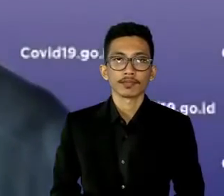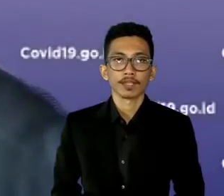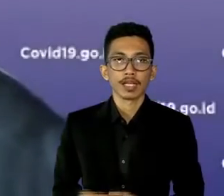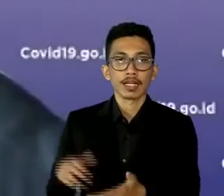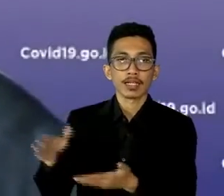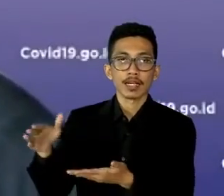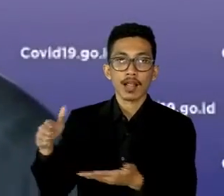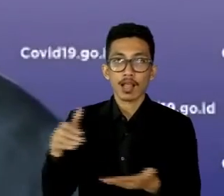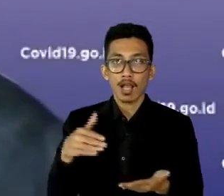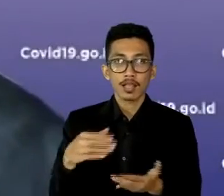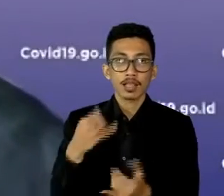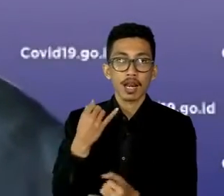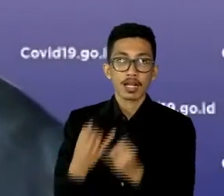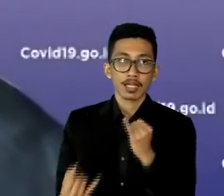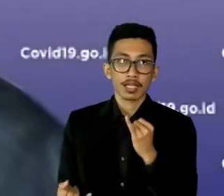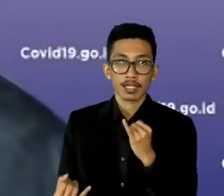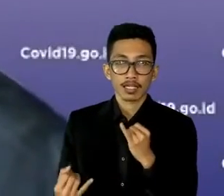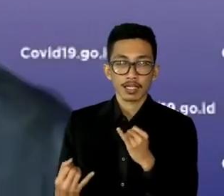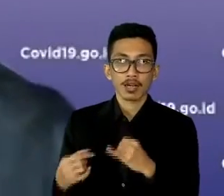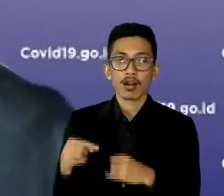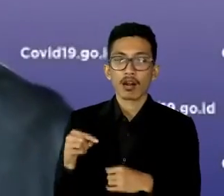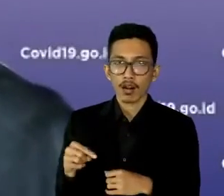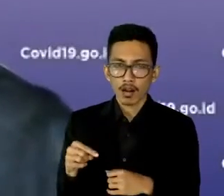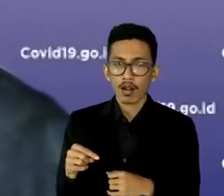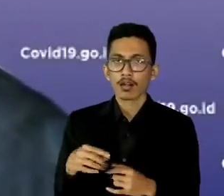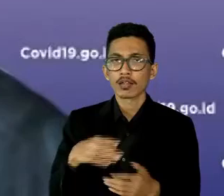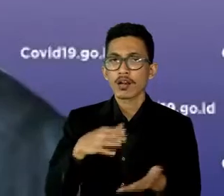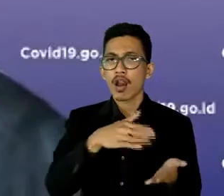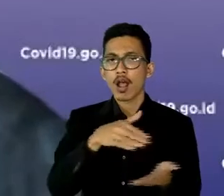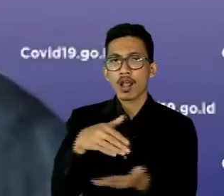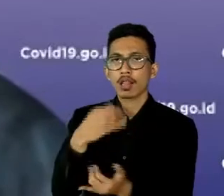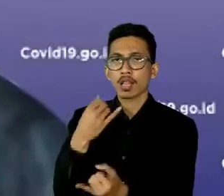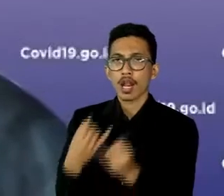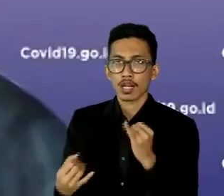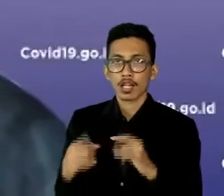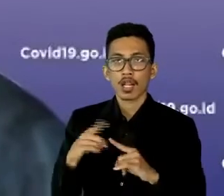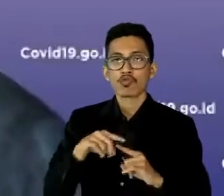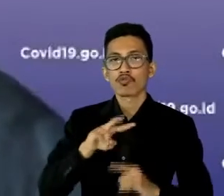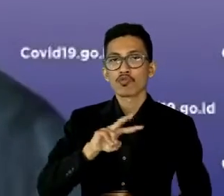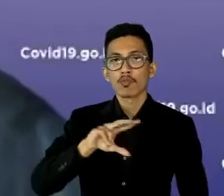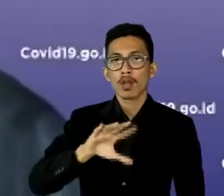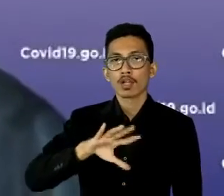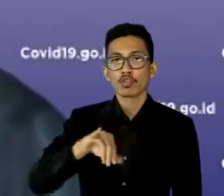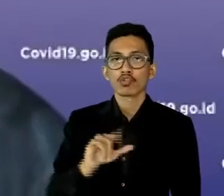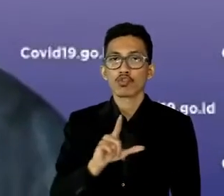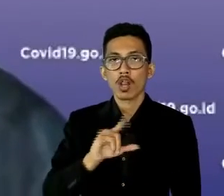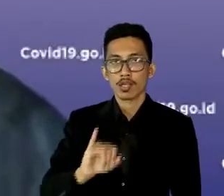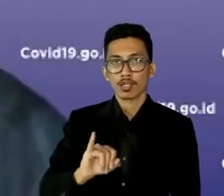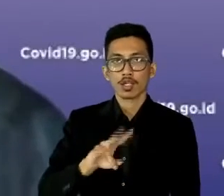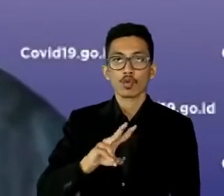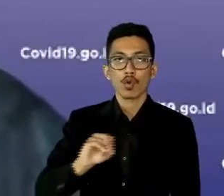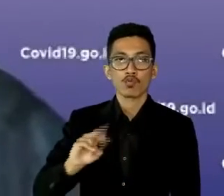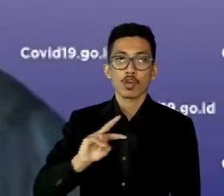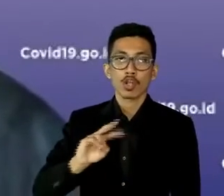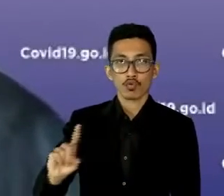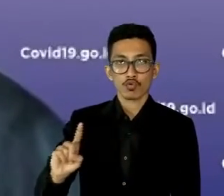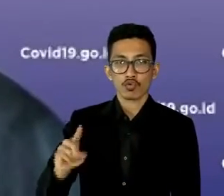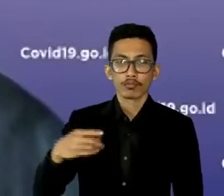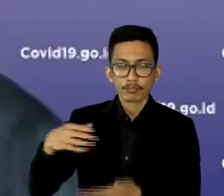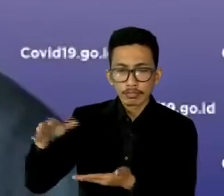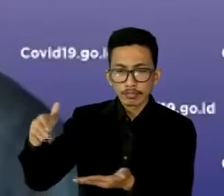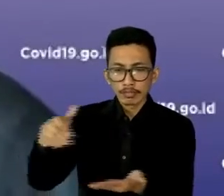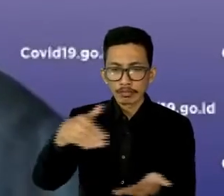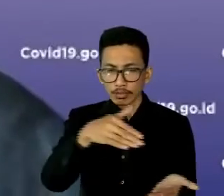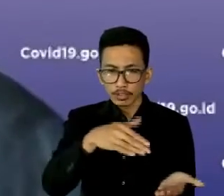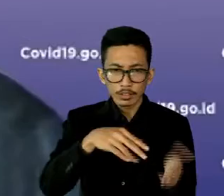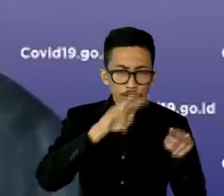data terakhir, ini kan kita bilang analisisnya mingguan. Terakhir ini pertanggal 25 Juli 2021, yang kita analisis sudah sampai